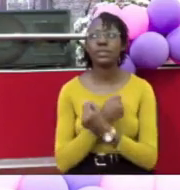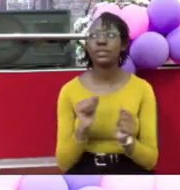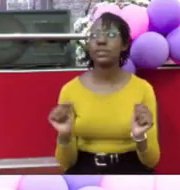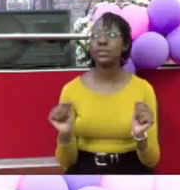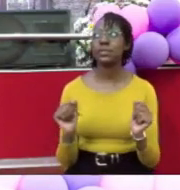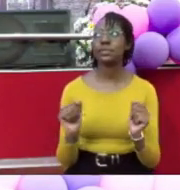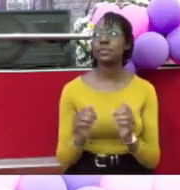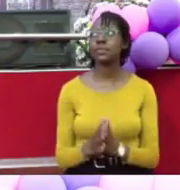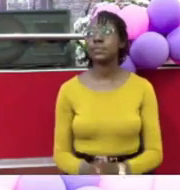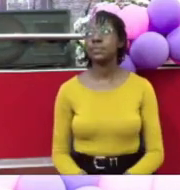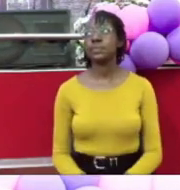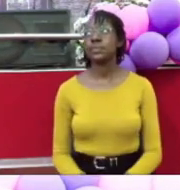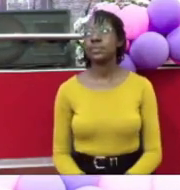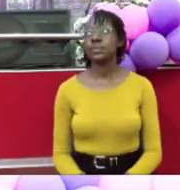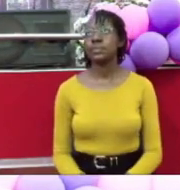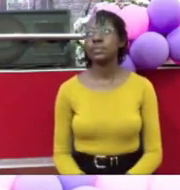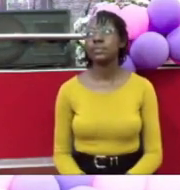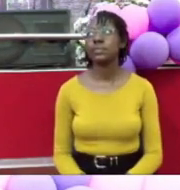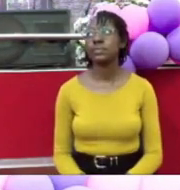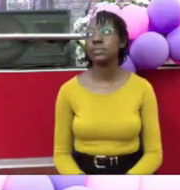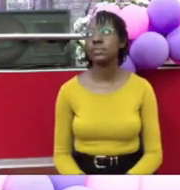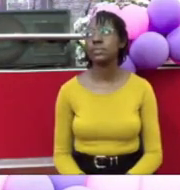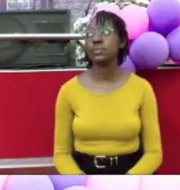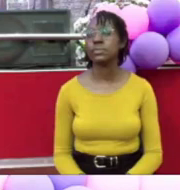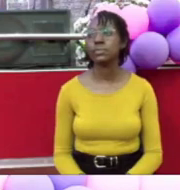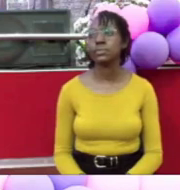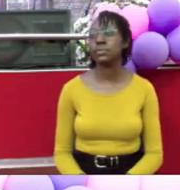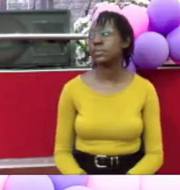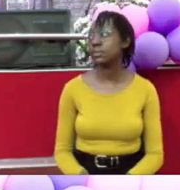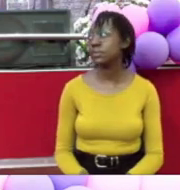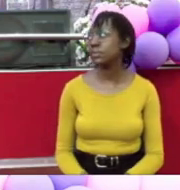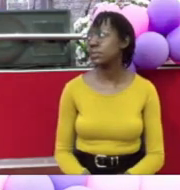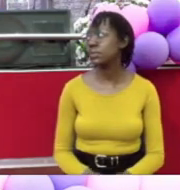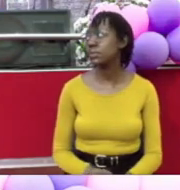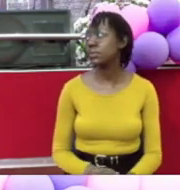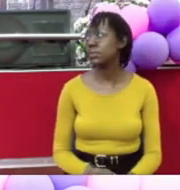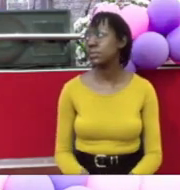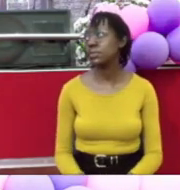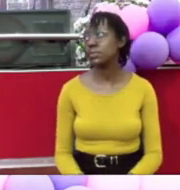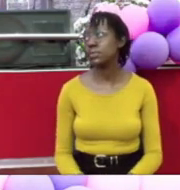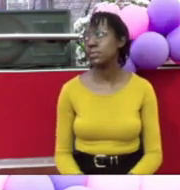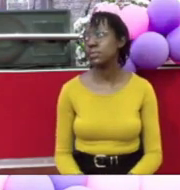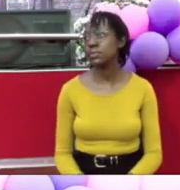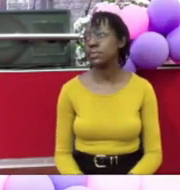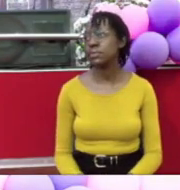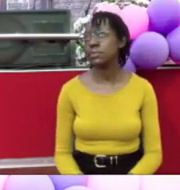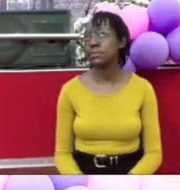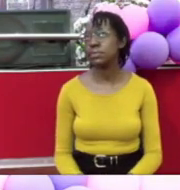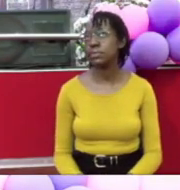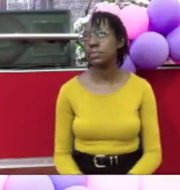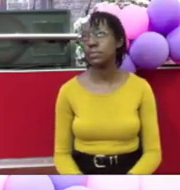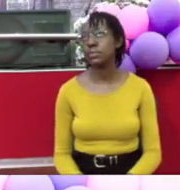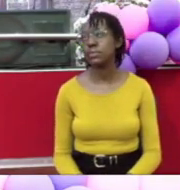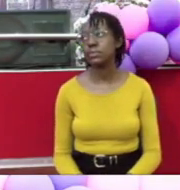ameinua mkono? In the tent. Kwenye hema. In the overflow. Aha, katika pale nje bubujiko. Up there on